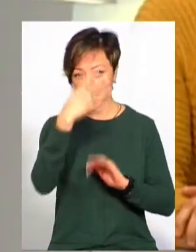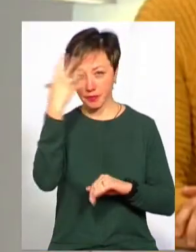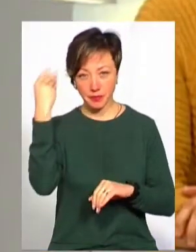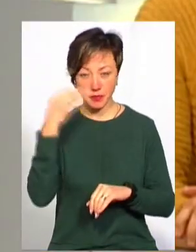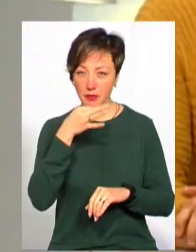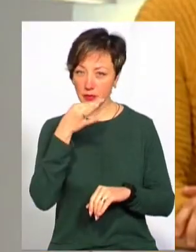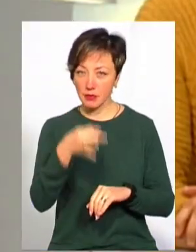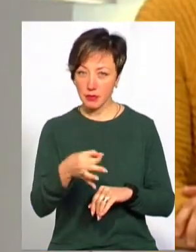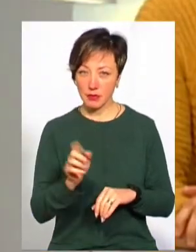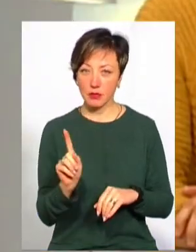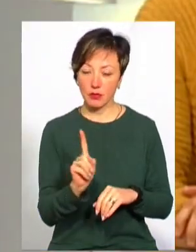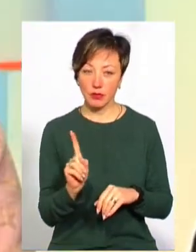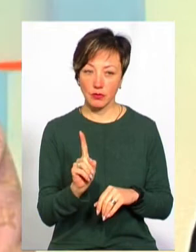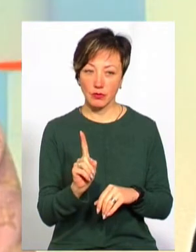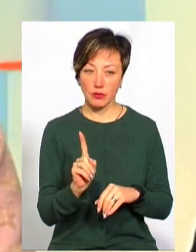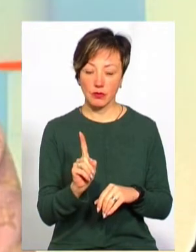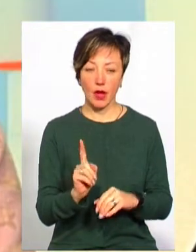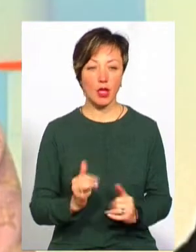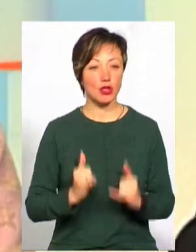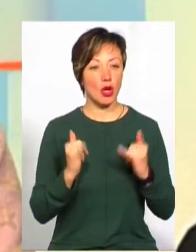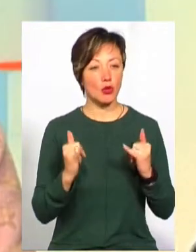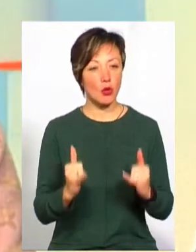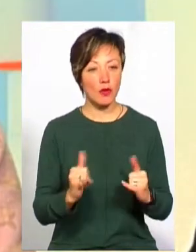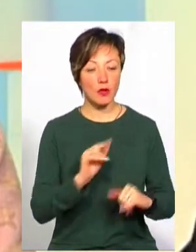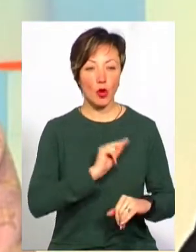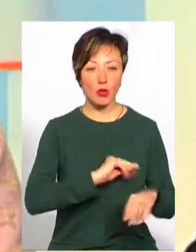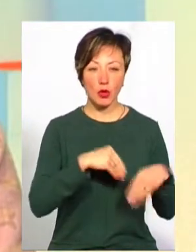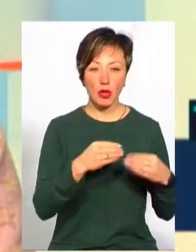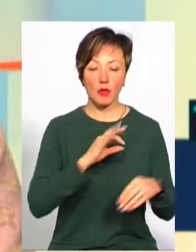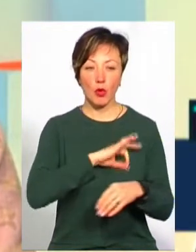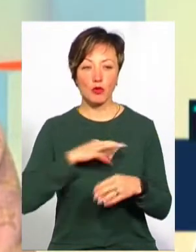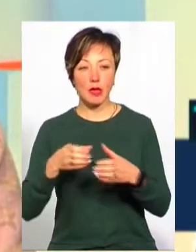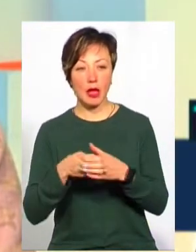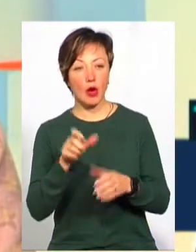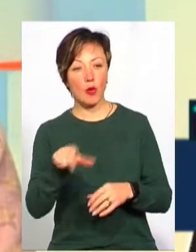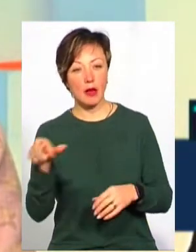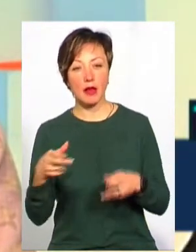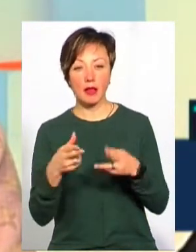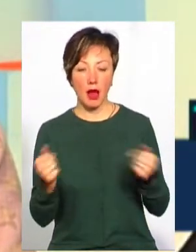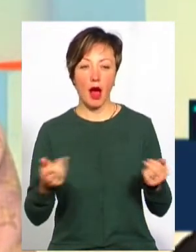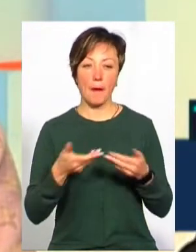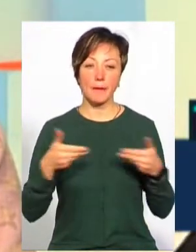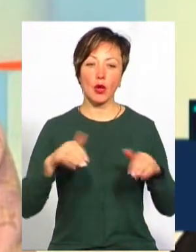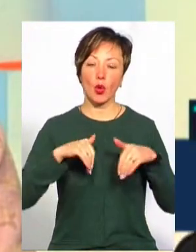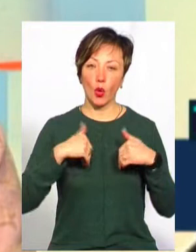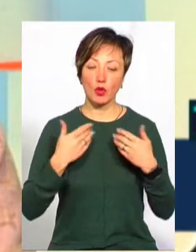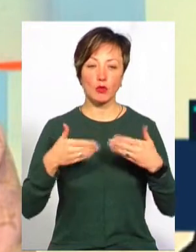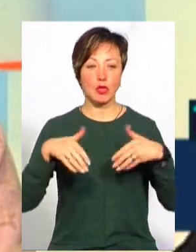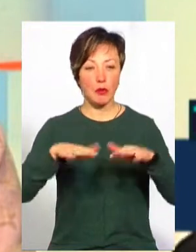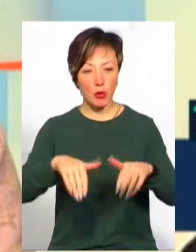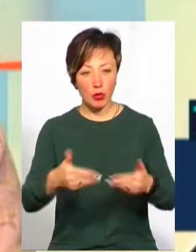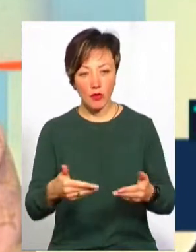забуває сказати, що шановні роботодавці, шановні профспілки, шановні громадяни, да, ми хочемо запропонувати